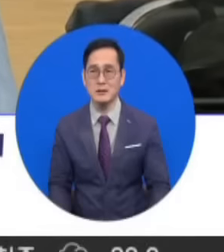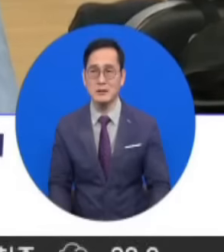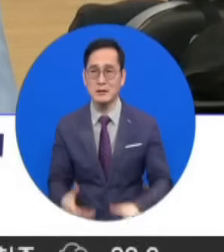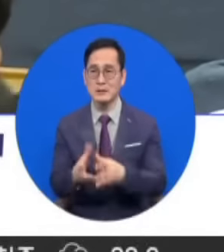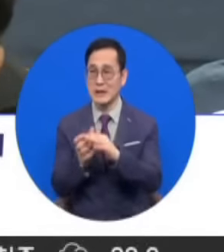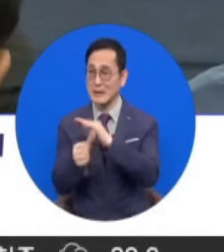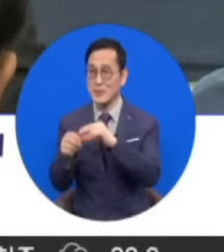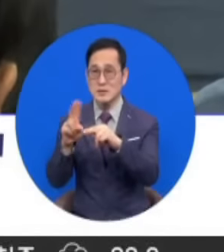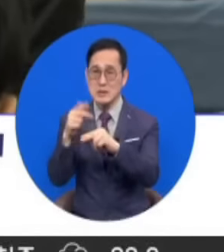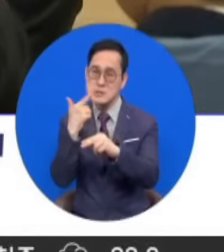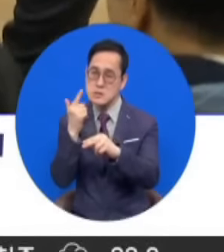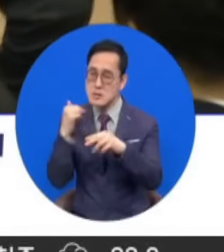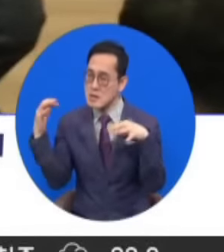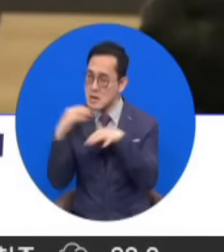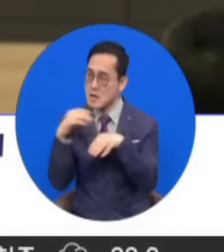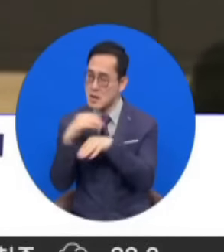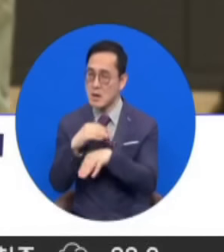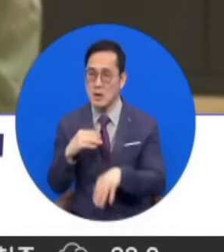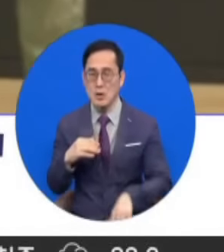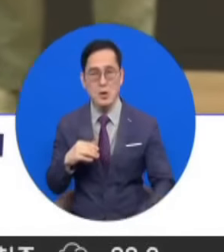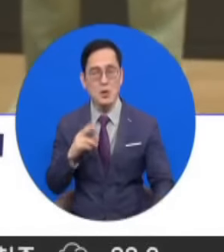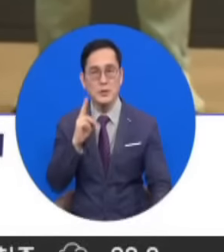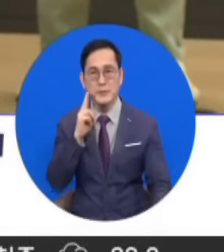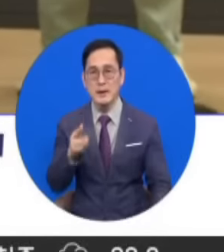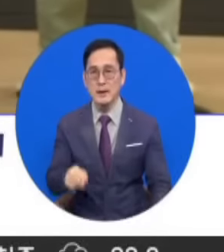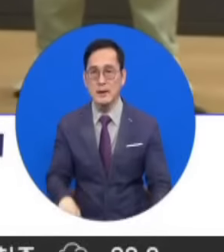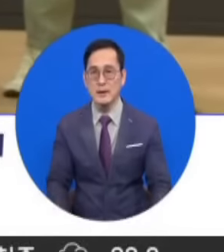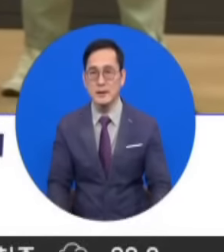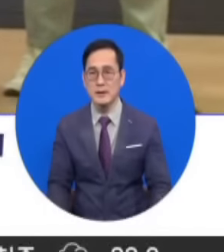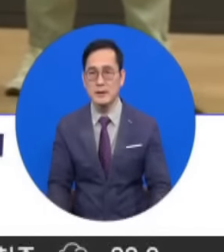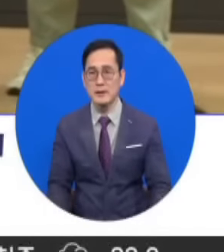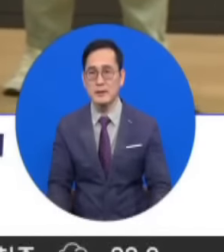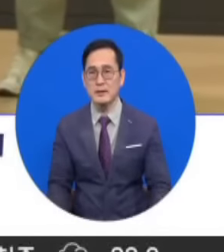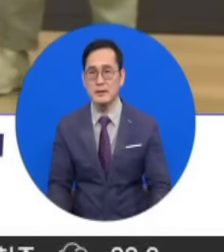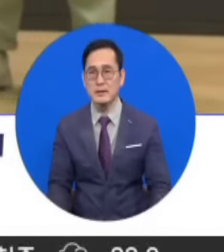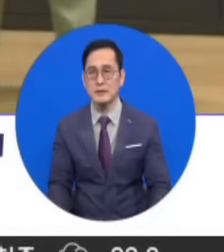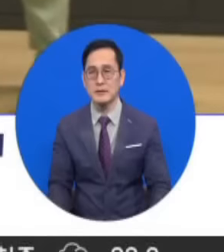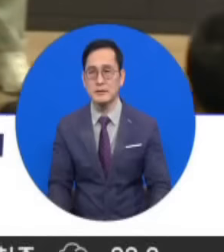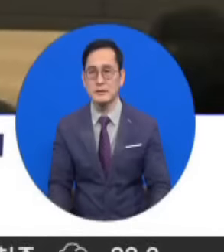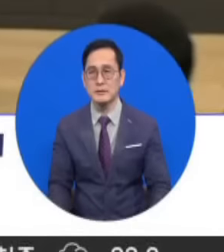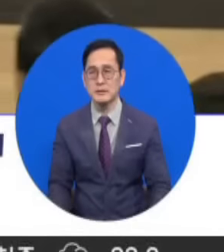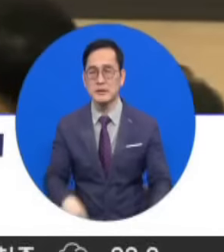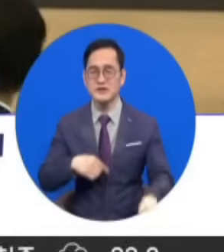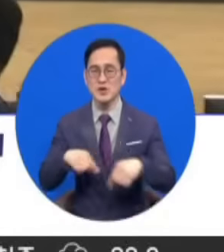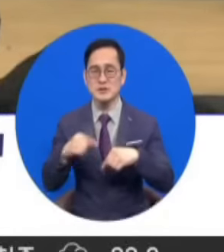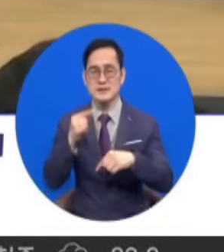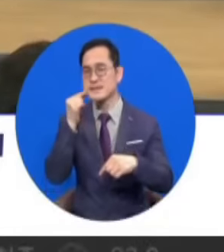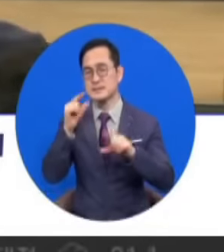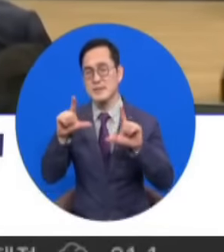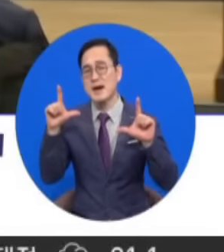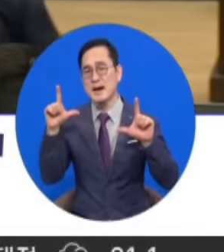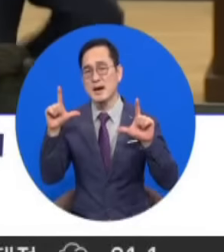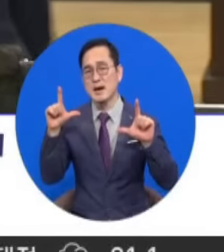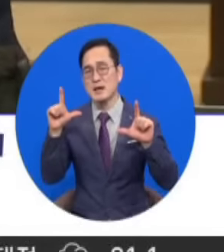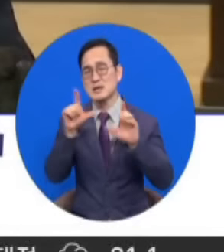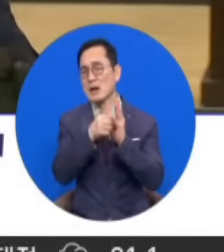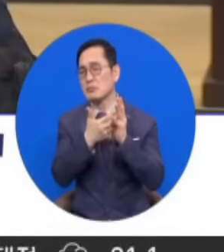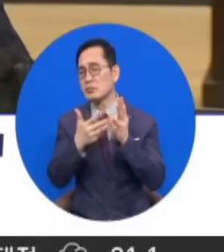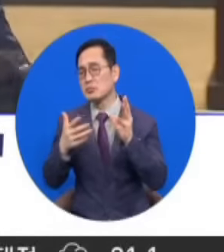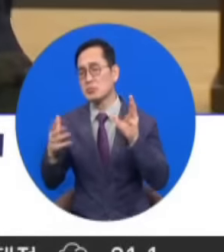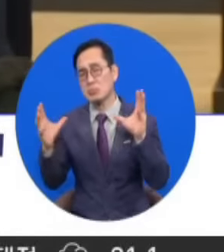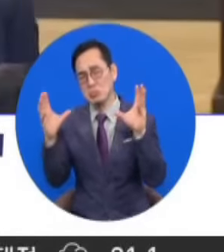모르겠지만 아, 우리가 권불신용 화무 11호이라고 하는데 제가 볼 때는 굉장히 이성을 잃었다. 그리고